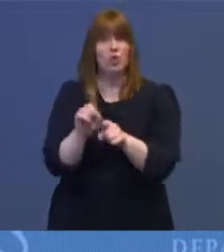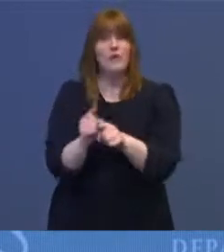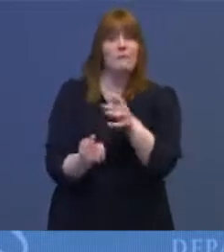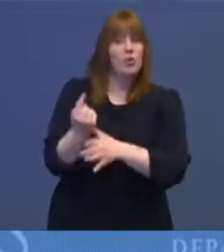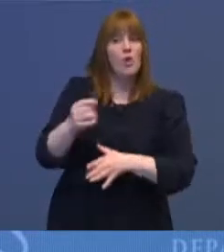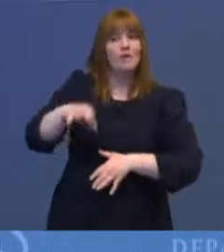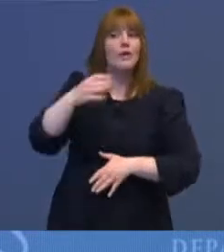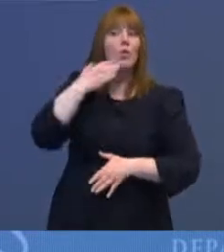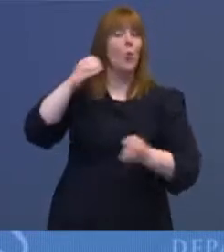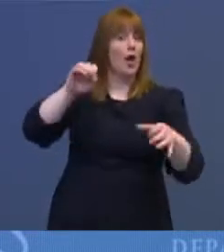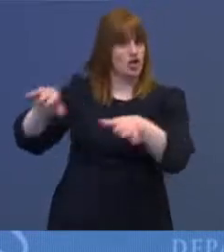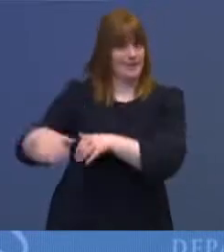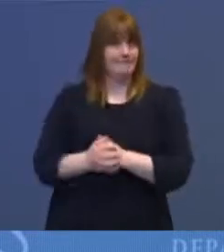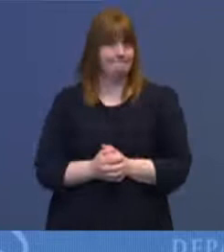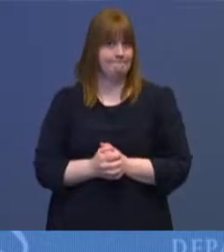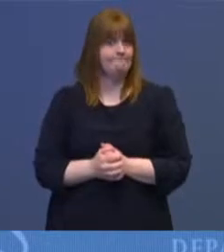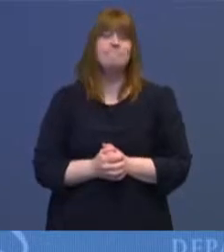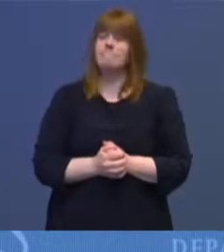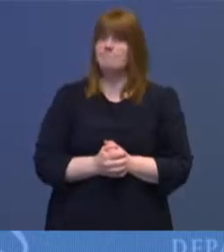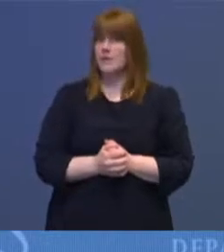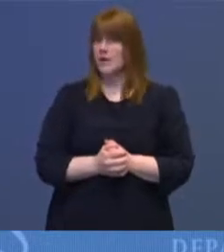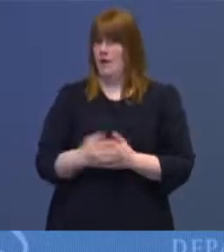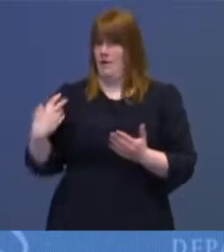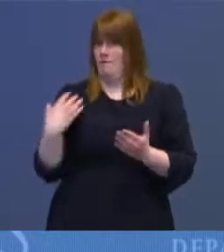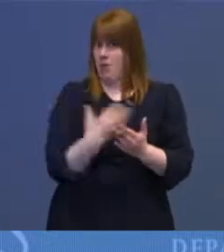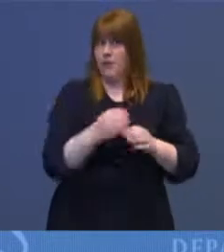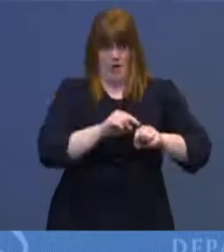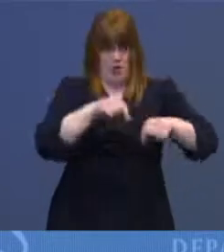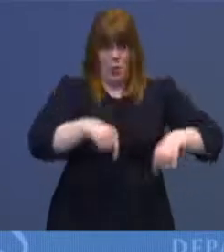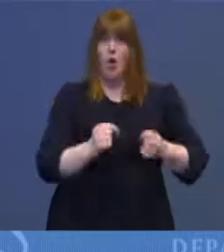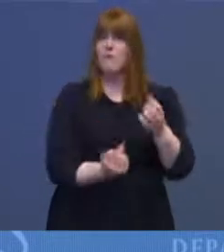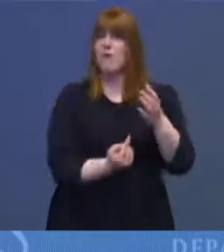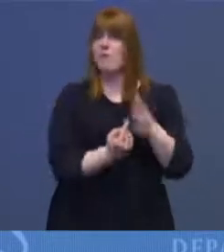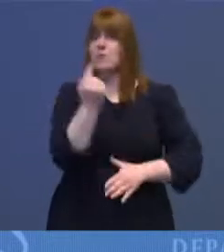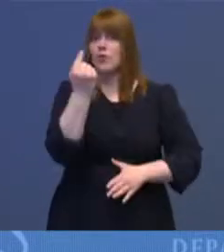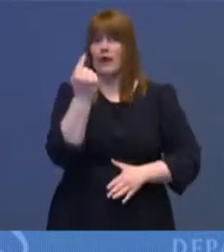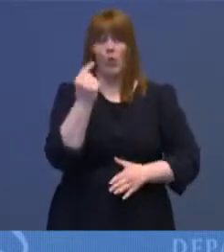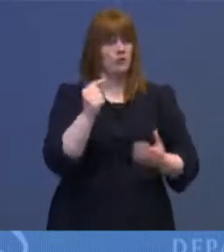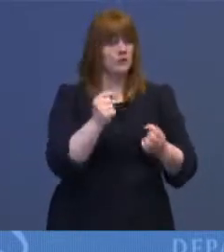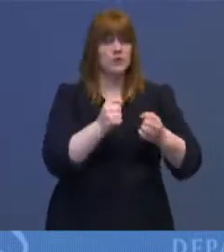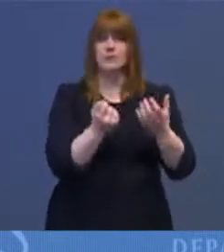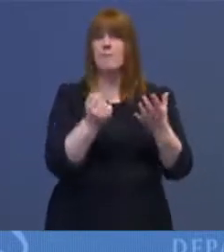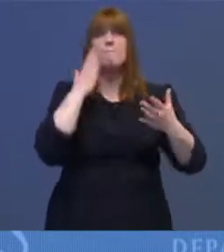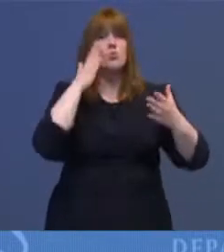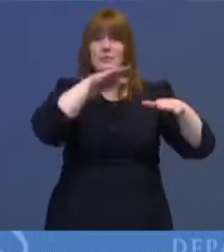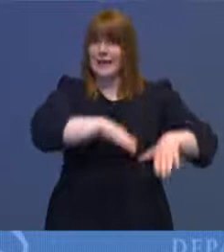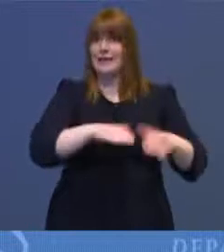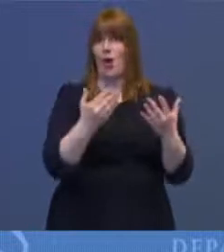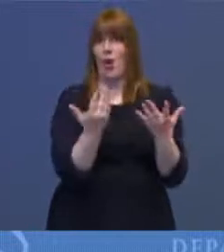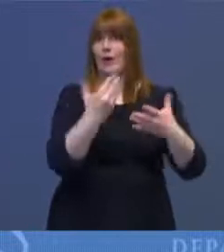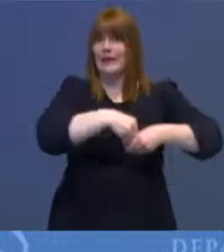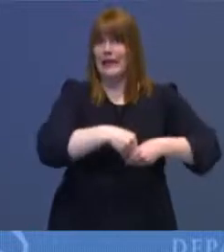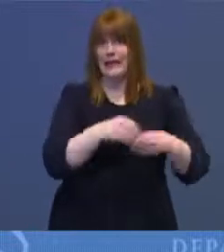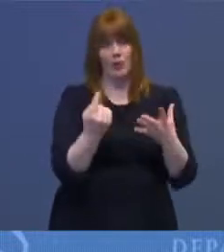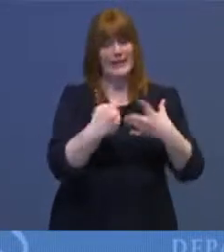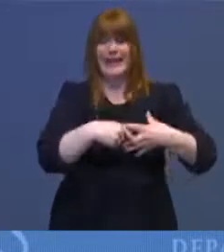løsninger. Vi har klart å bosette og integrere mange flyktninger før. Senest i